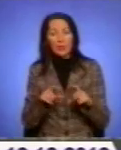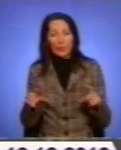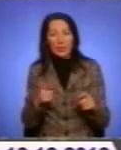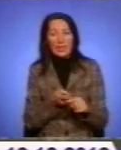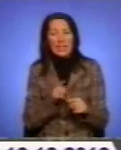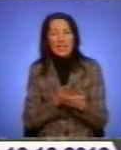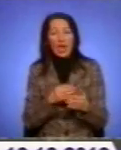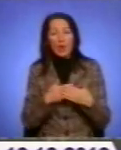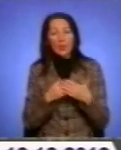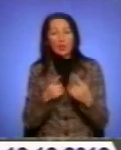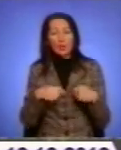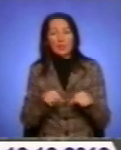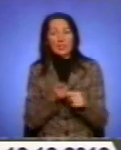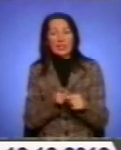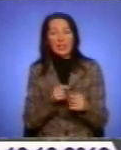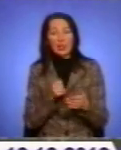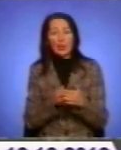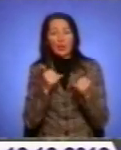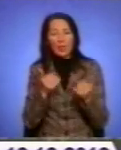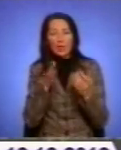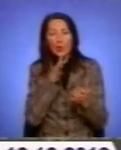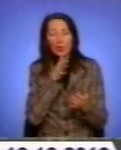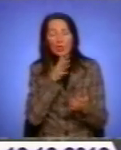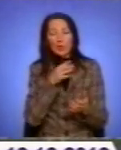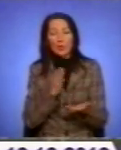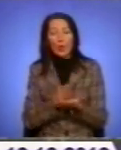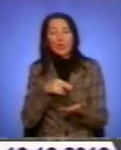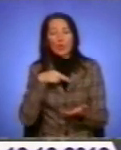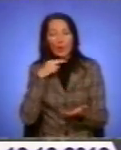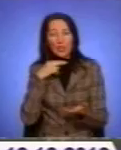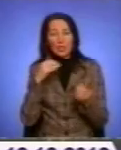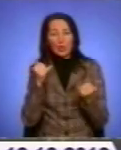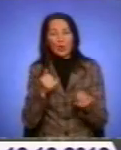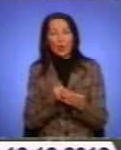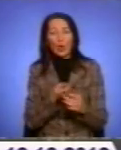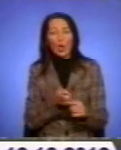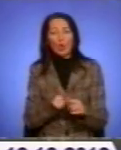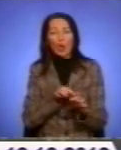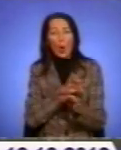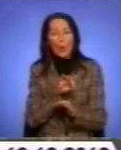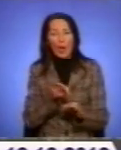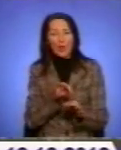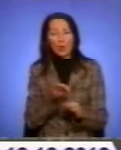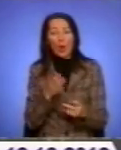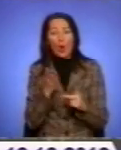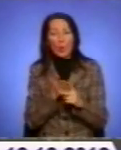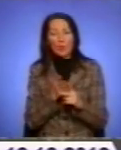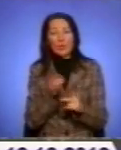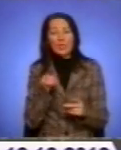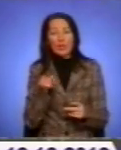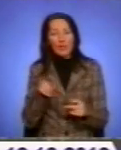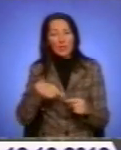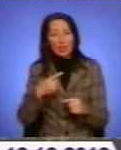які мають до теперішнього часу зауваження сьогодні до цього проєкту. Сьогодні компроміс полягає в